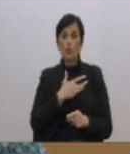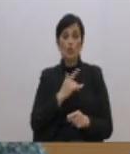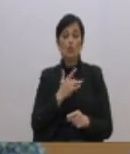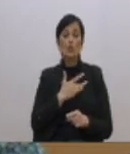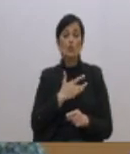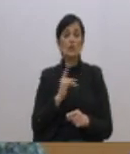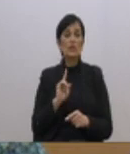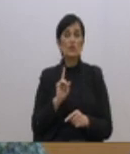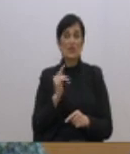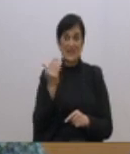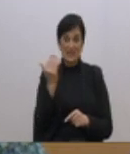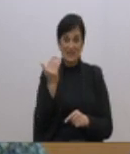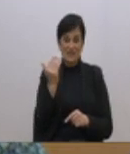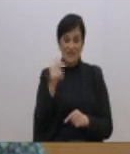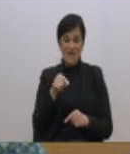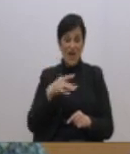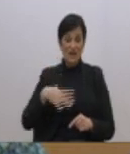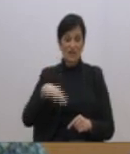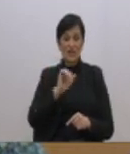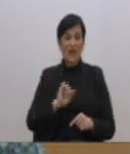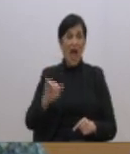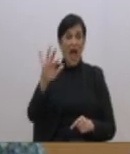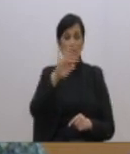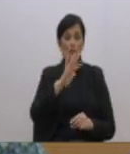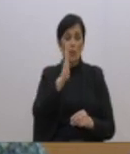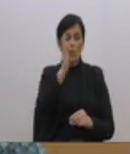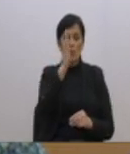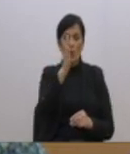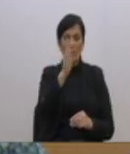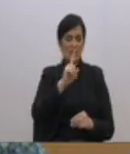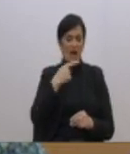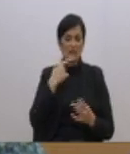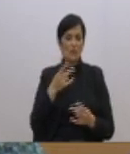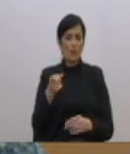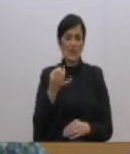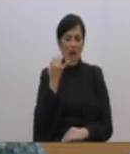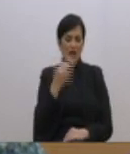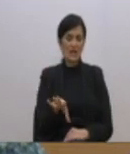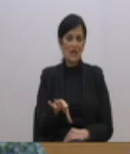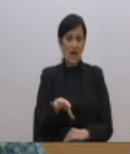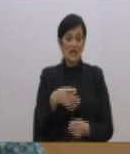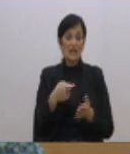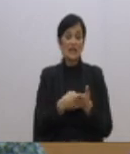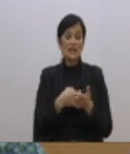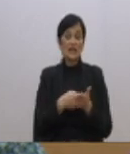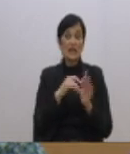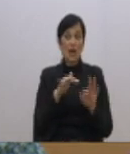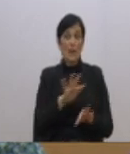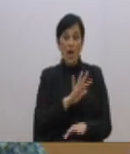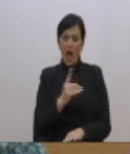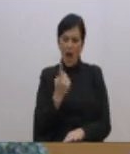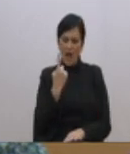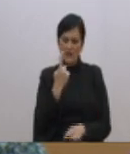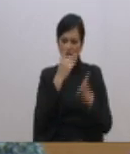იმას, რომ თქვენ ამ ქვეყნის ევროპული მომავალი, რა თქმა უნდა, არ გაინტერესებთ. გამოძიება არც ერთ